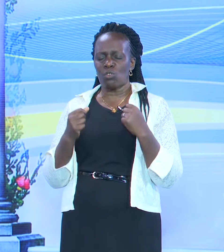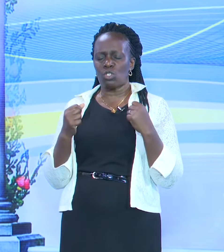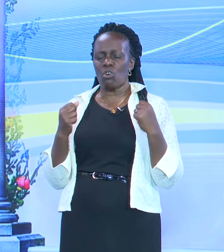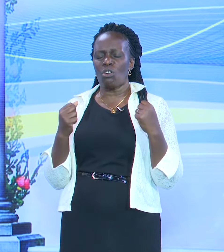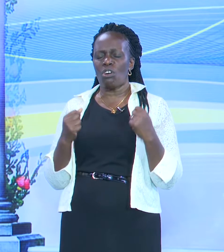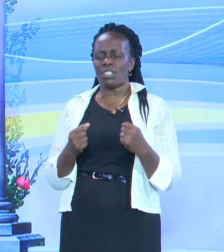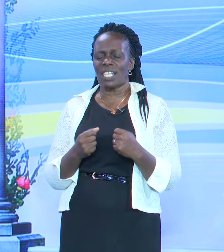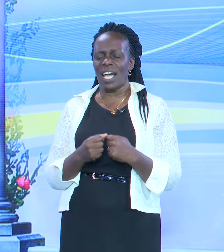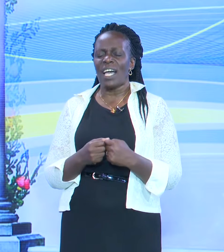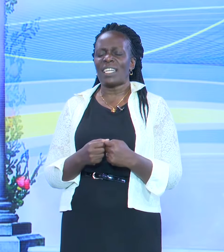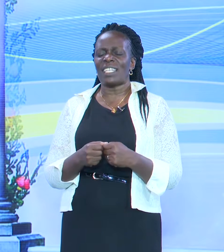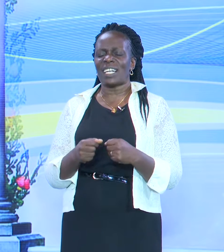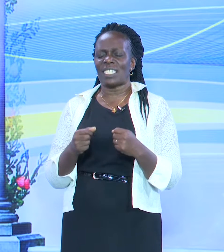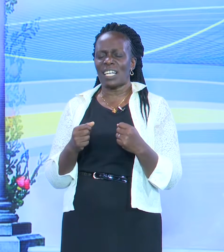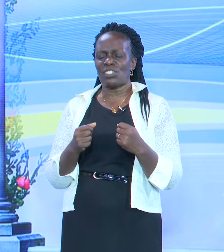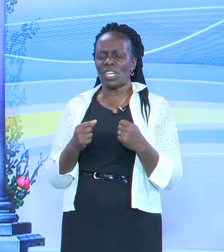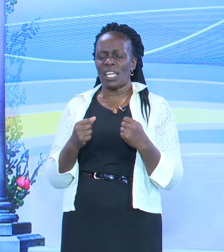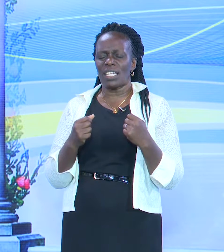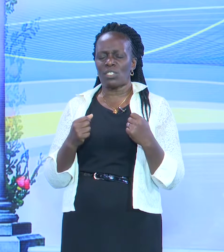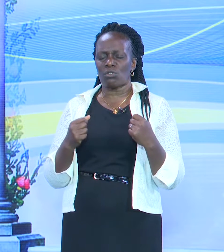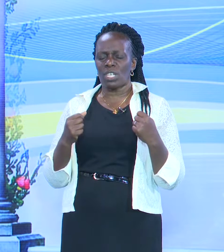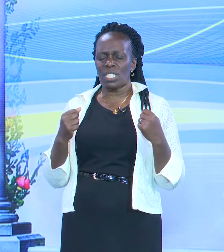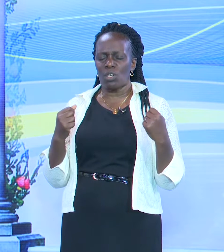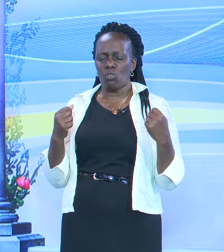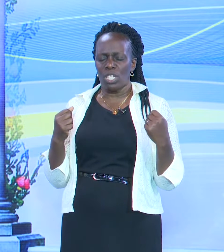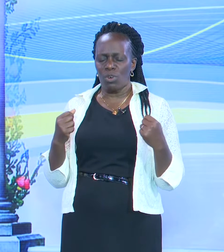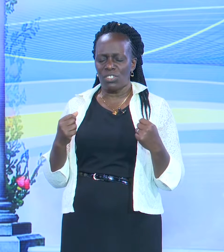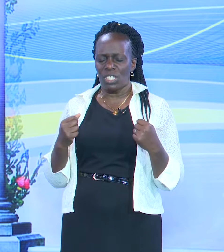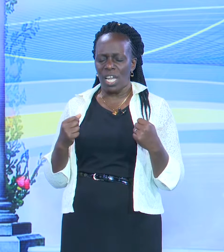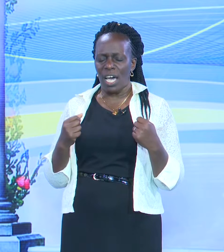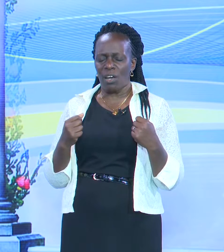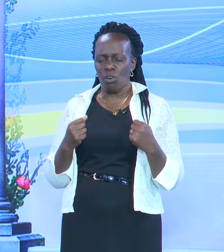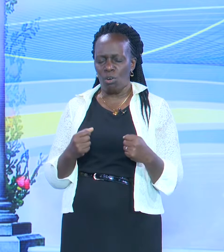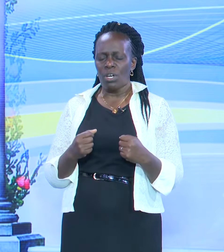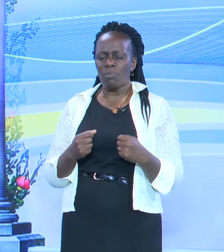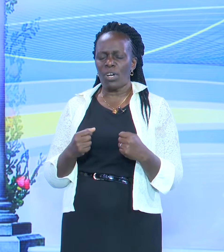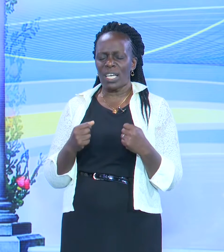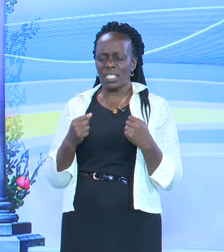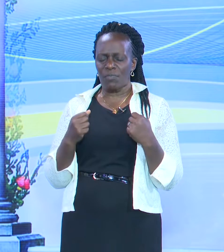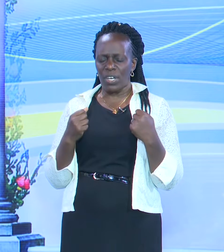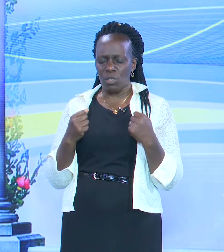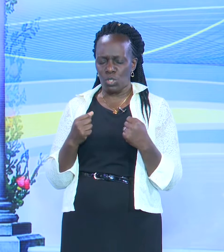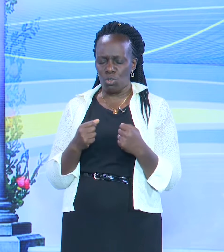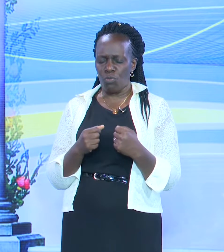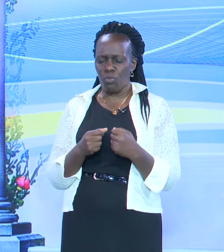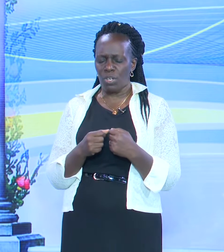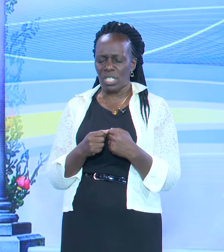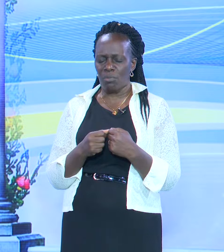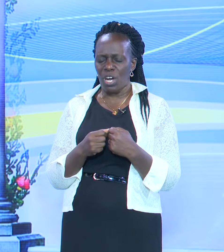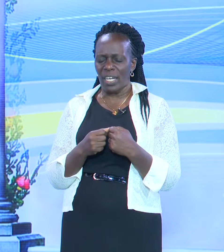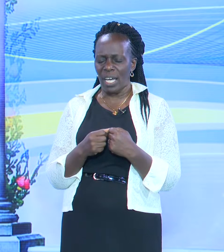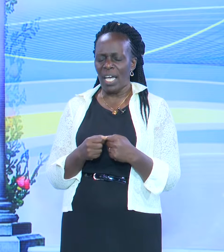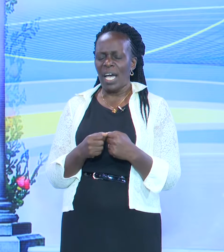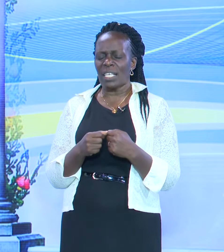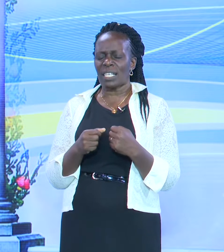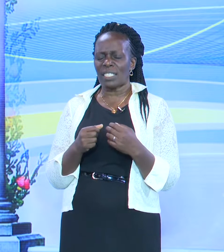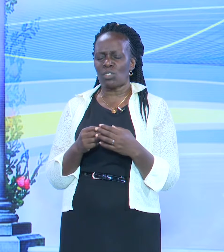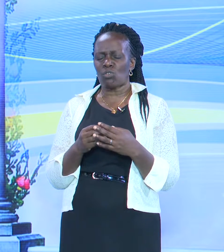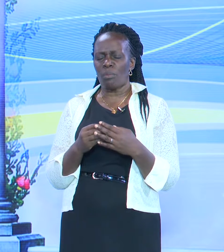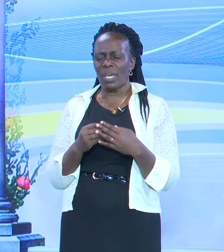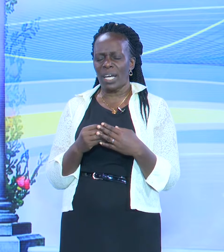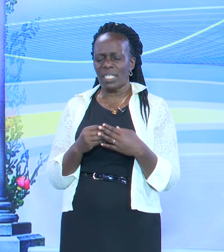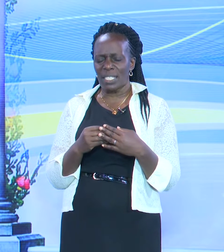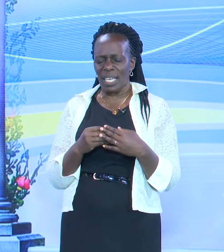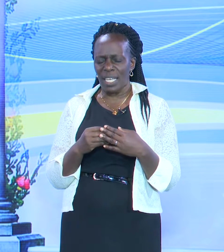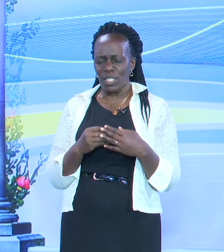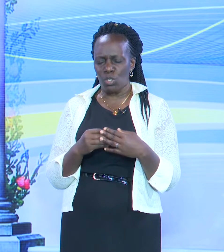utazidi kutuongoza. Na ni katika jina la Yesu tunazidi kuliinua jina lako. Pokea sifa na utukufu wote Bwana. Asante.